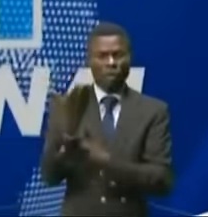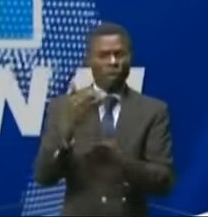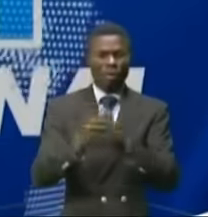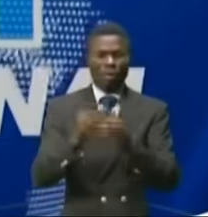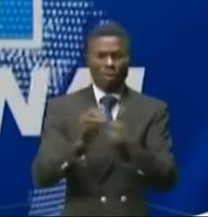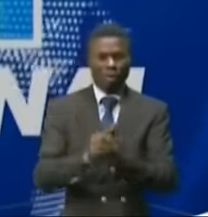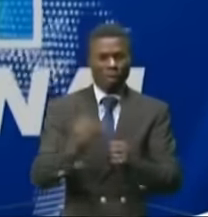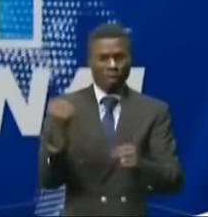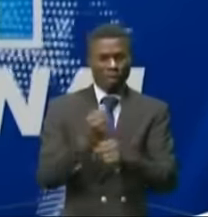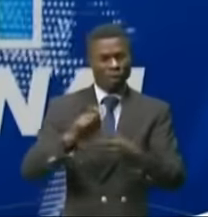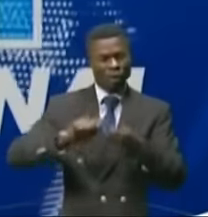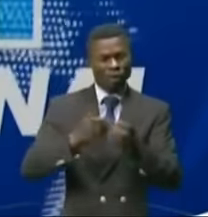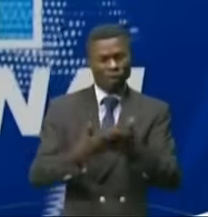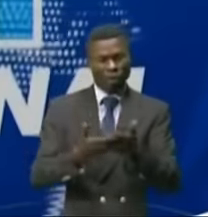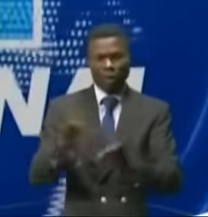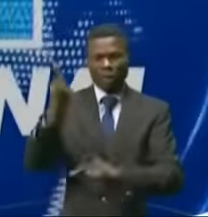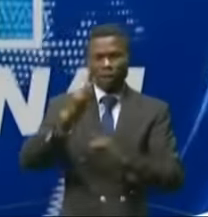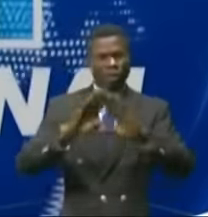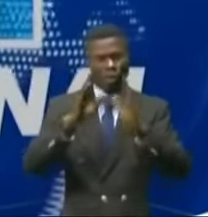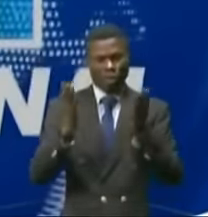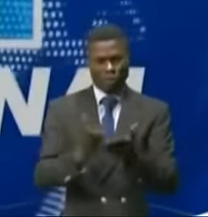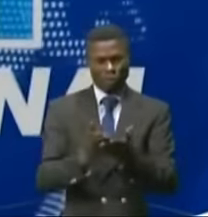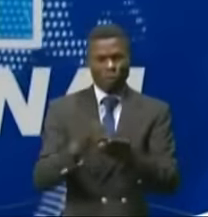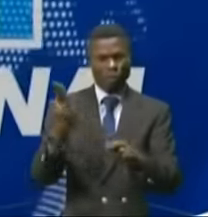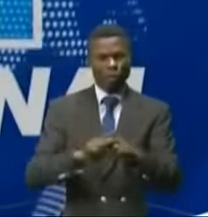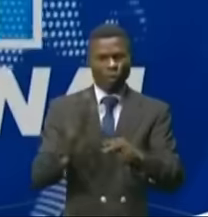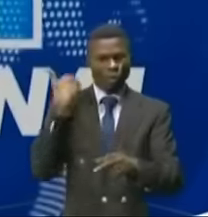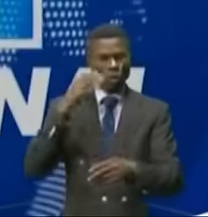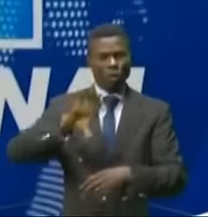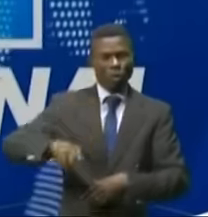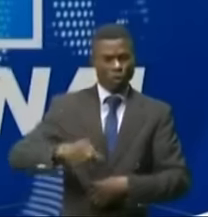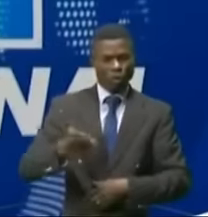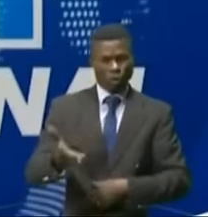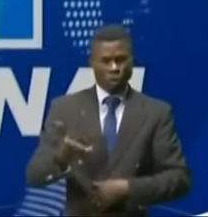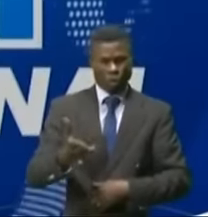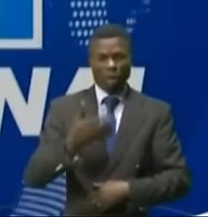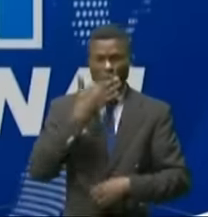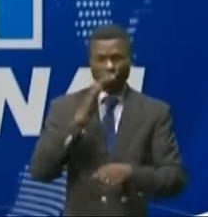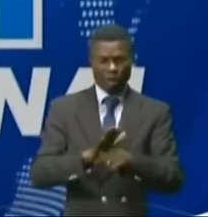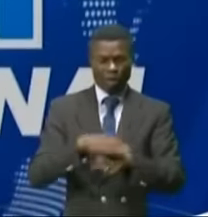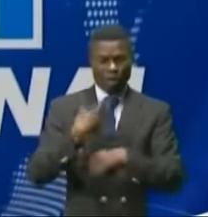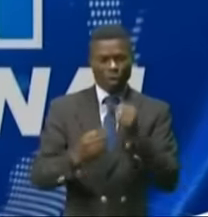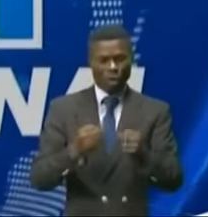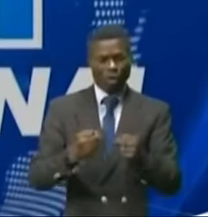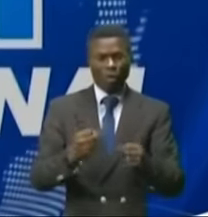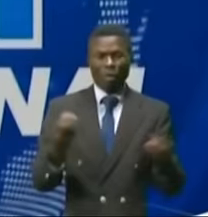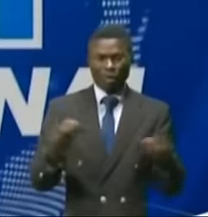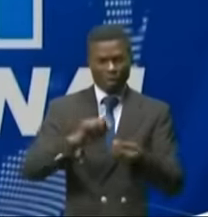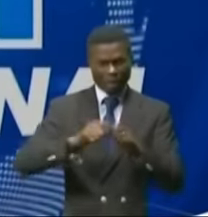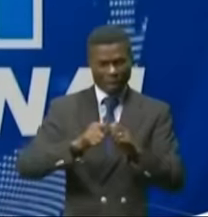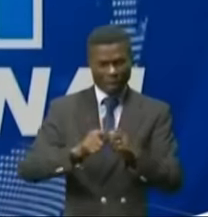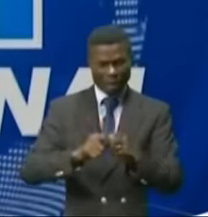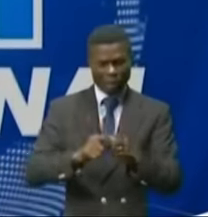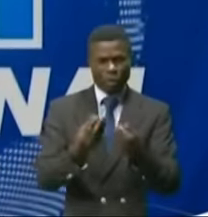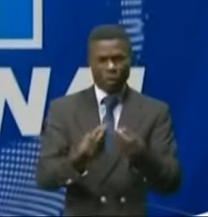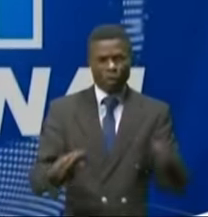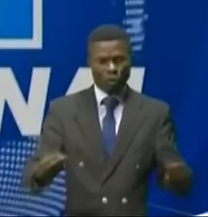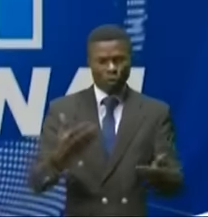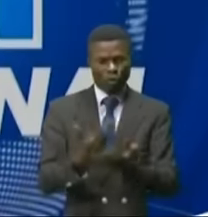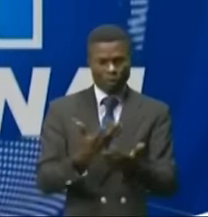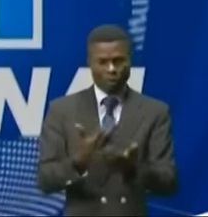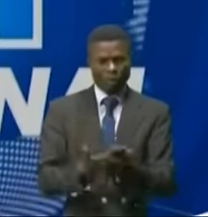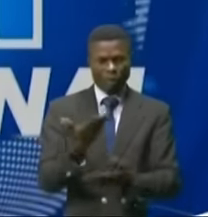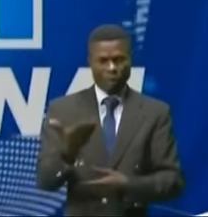ce désagrément auprès de ses abonnés et elle rassure qu'elle fait le nécessaire pour que la situation soit